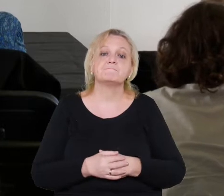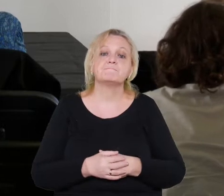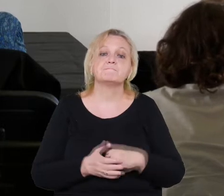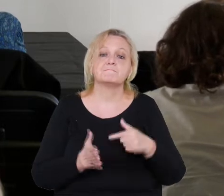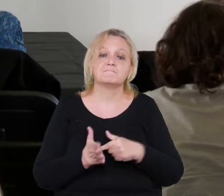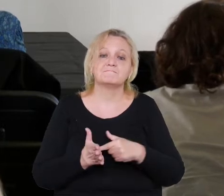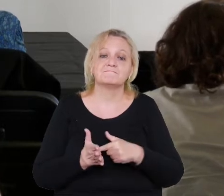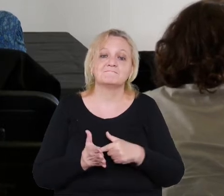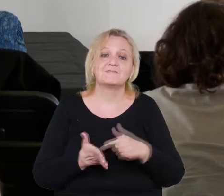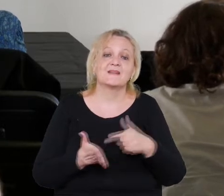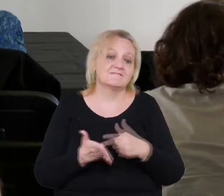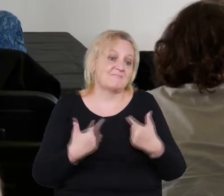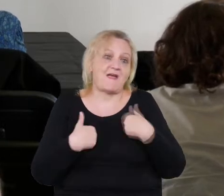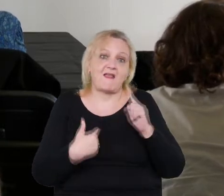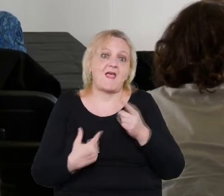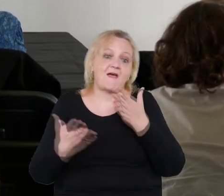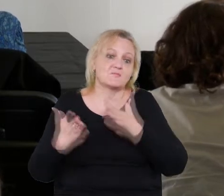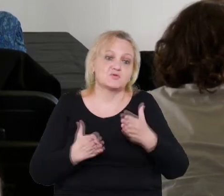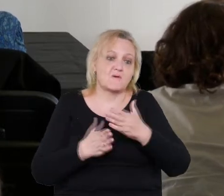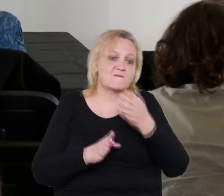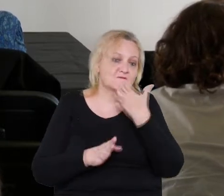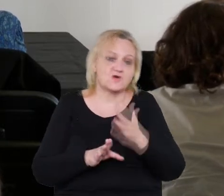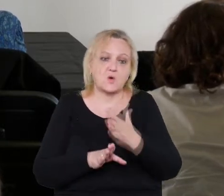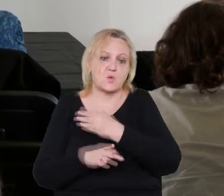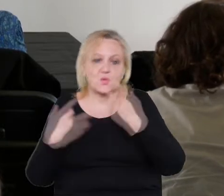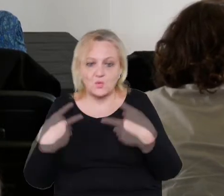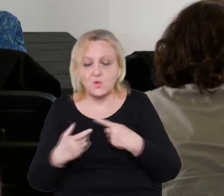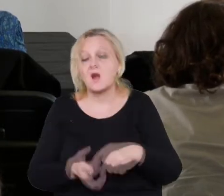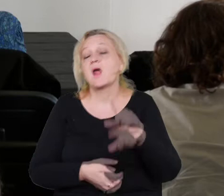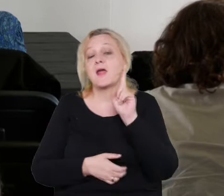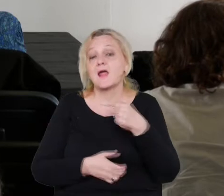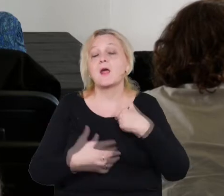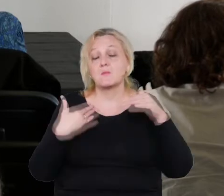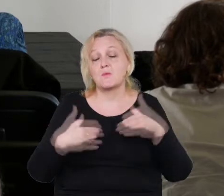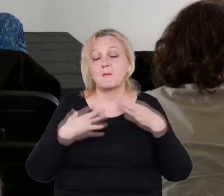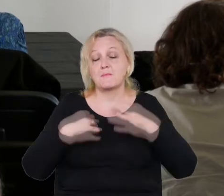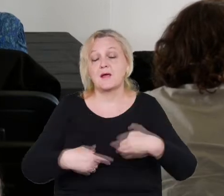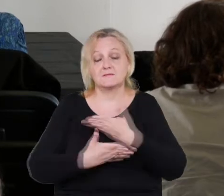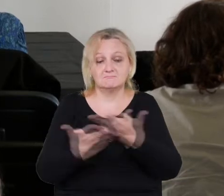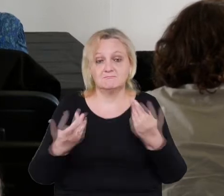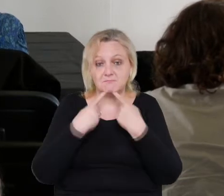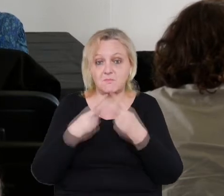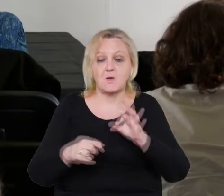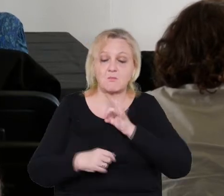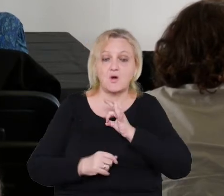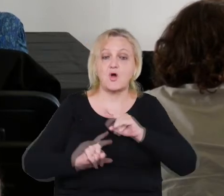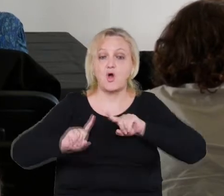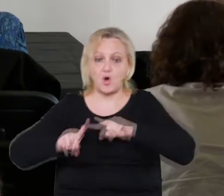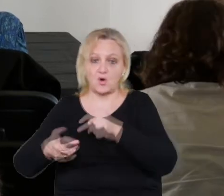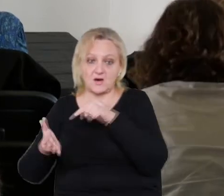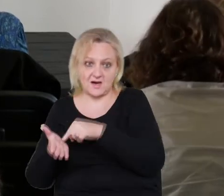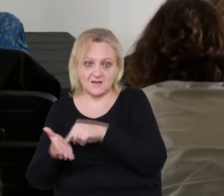affranchir nieszczęście to są te rzeczy mogę państwa też mogę też Państwu powiedzieć że moja organizacja